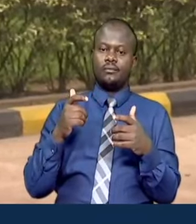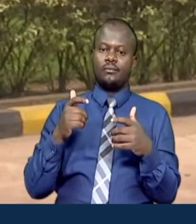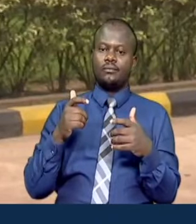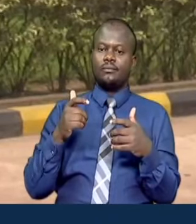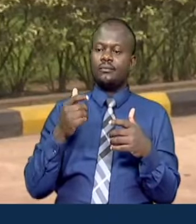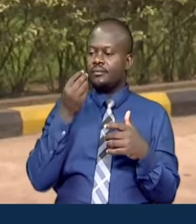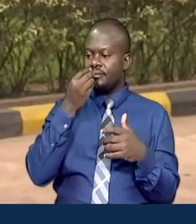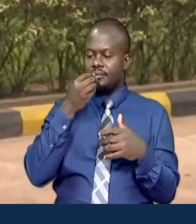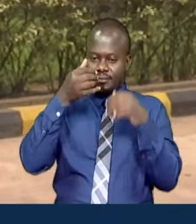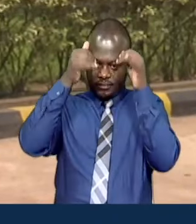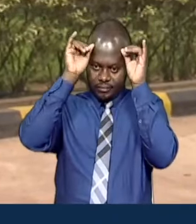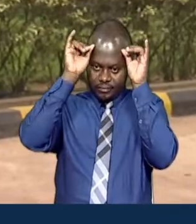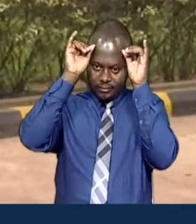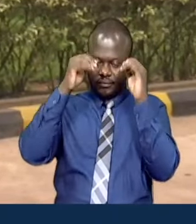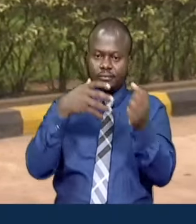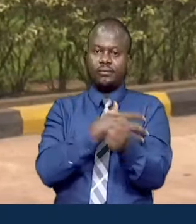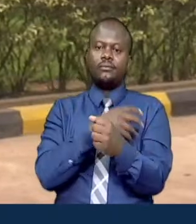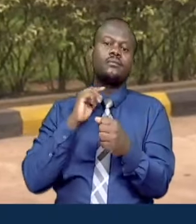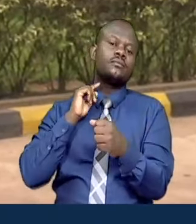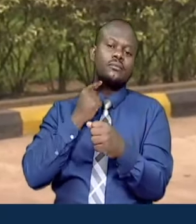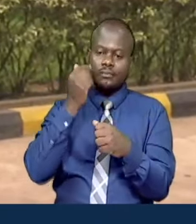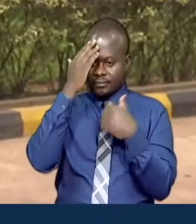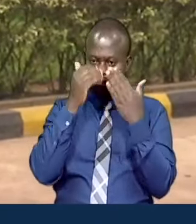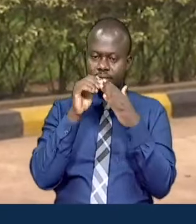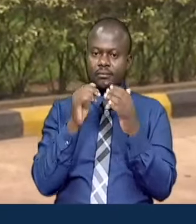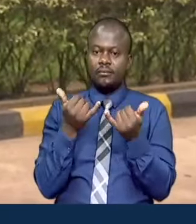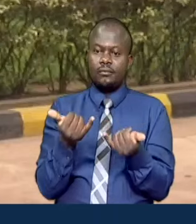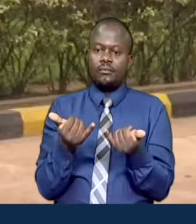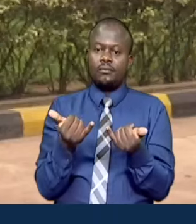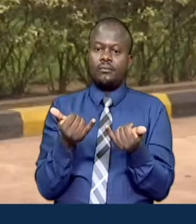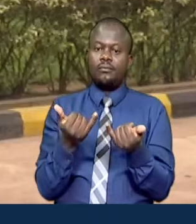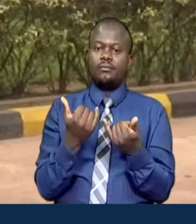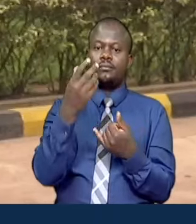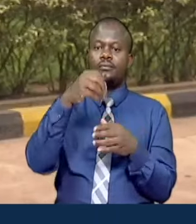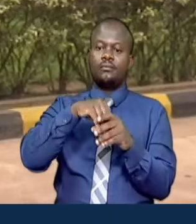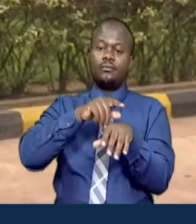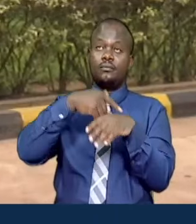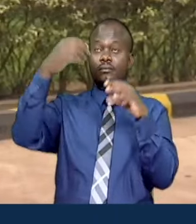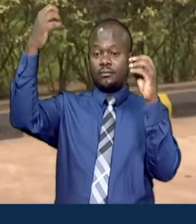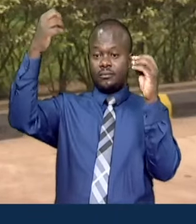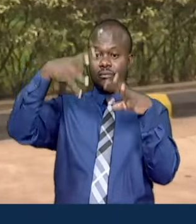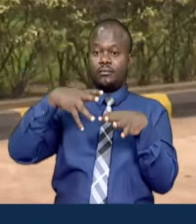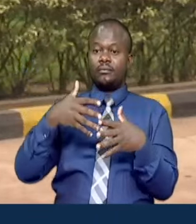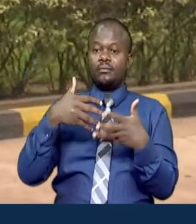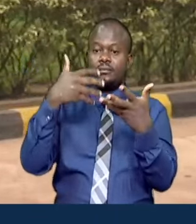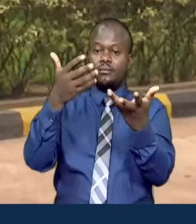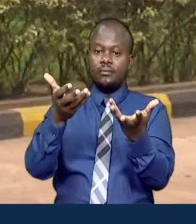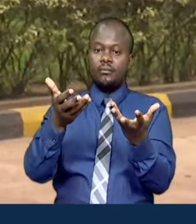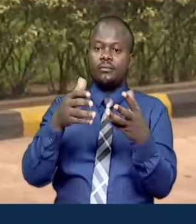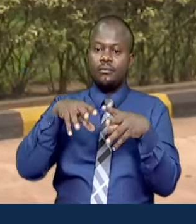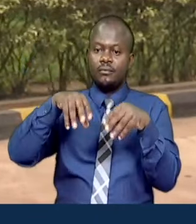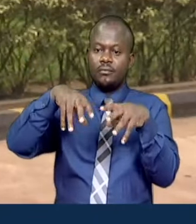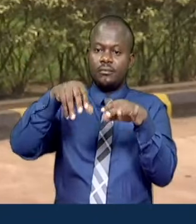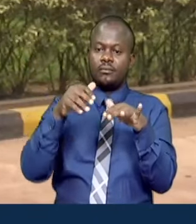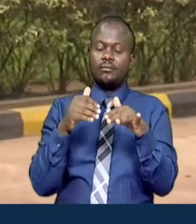ibiryo by'inka ubushobozi n'uburyohe, kuko nk'ubu ngubu turimo tujya no mu gihe cy'impeshyi turimo turagabura ubwatsi